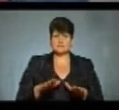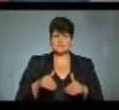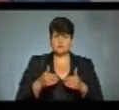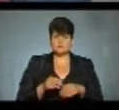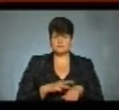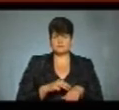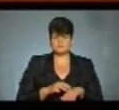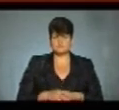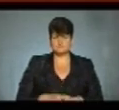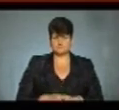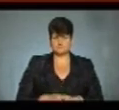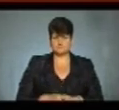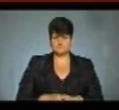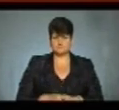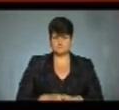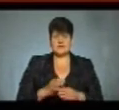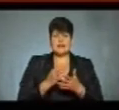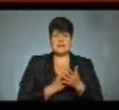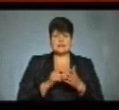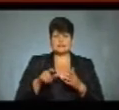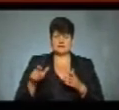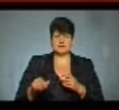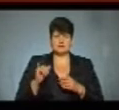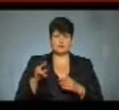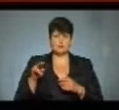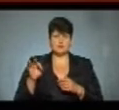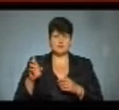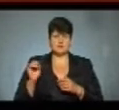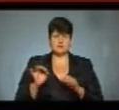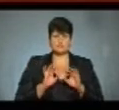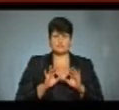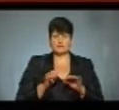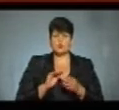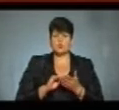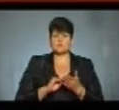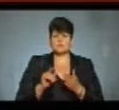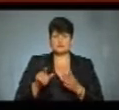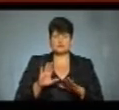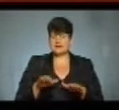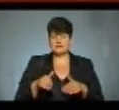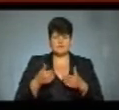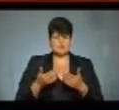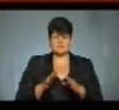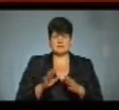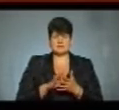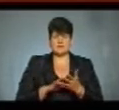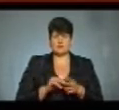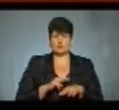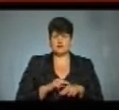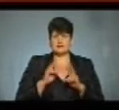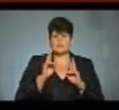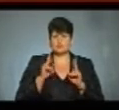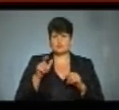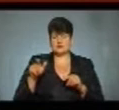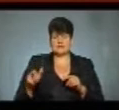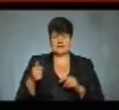правоохоронних органів. Кандидат в народні депутати Ігор Побер розповів кореспондентам новин, що не подаватиме заяви до поліції на невідомих, які